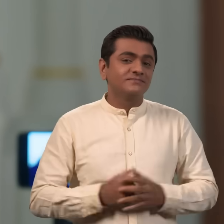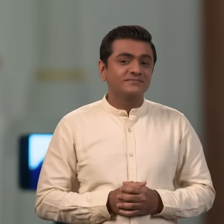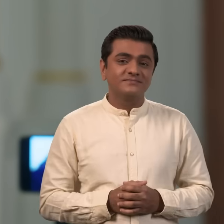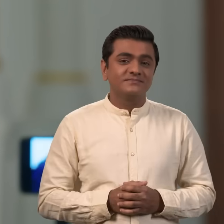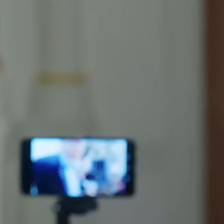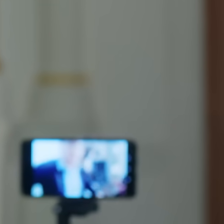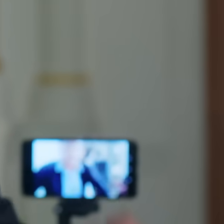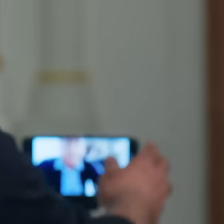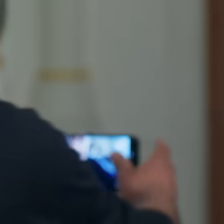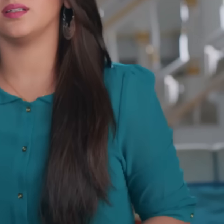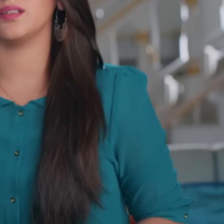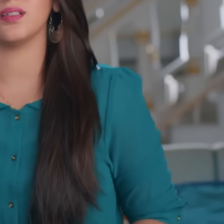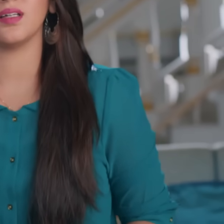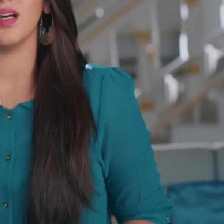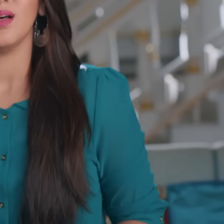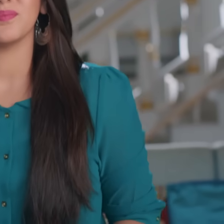देता।